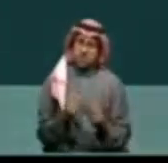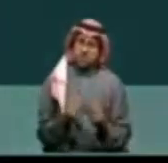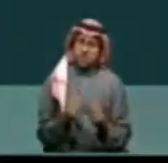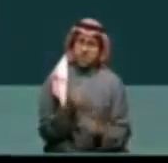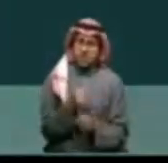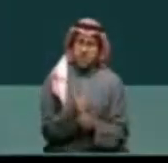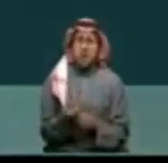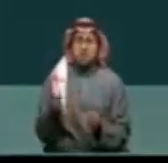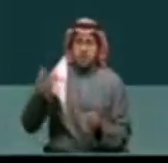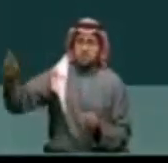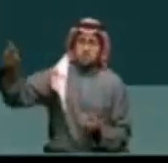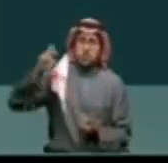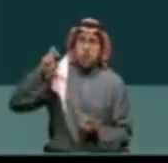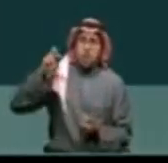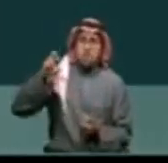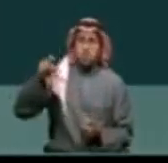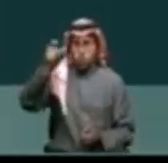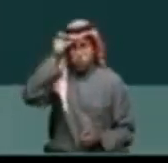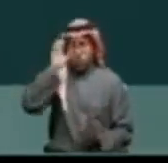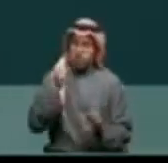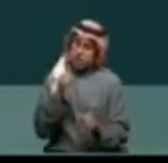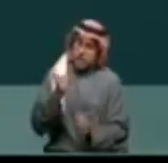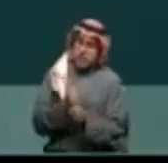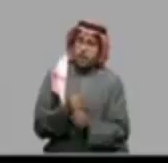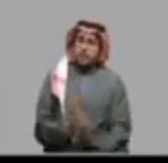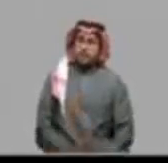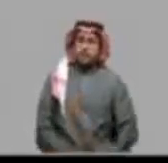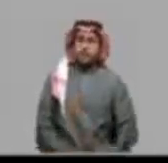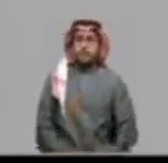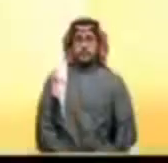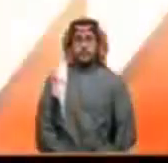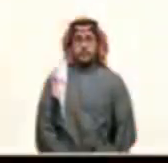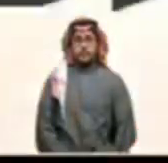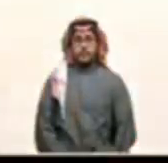بانتظار ما يرد منهم جوابا على ذلك.